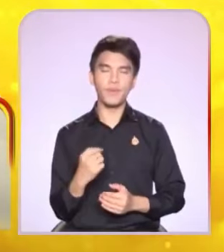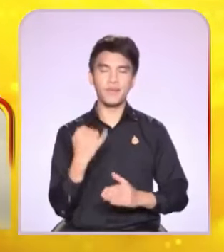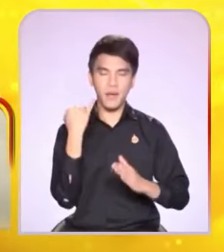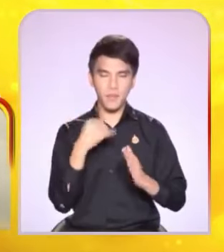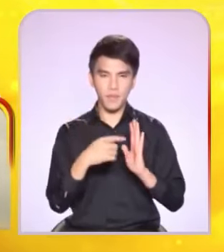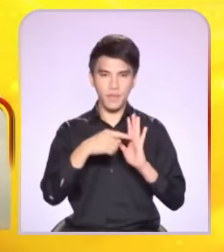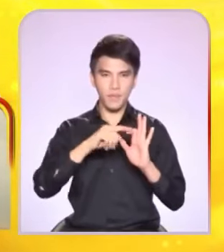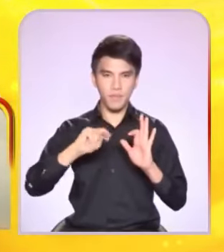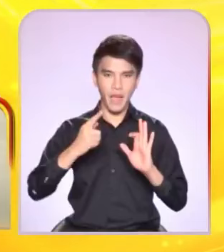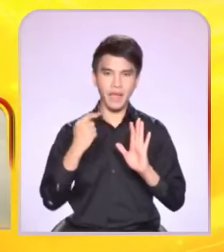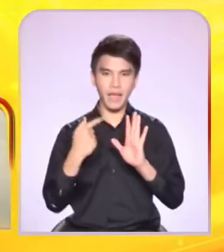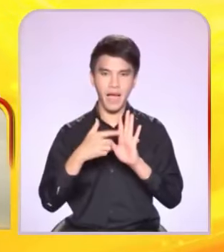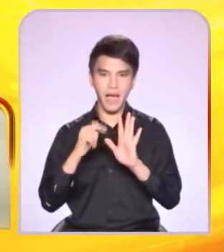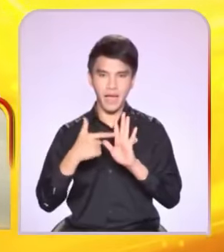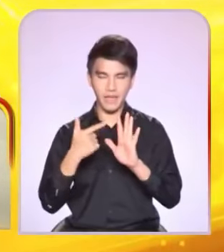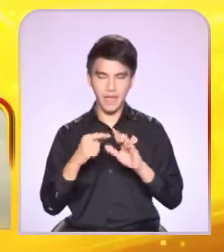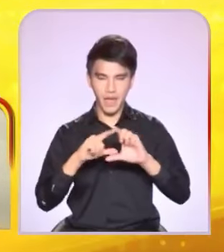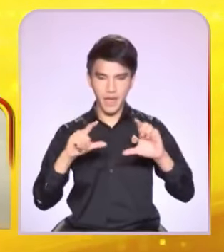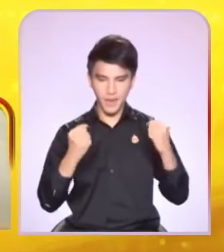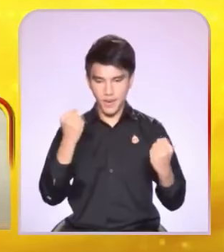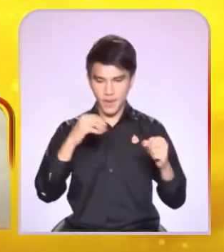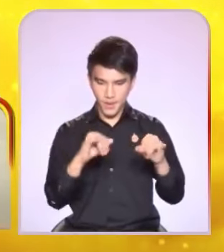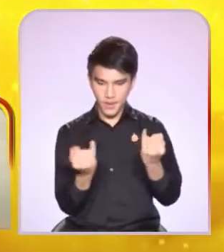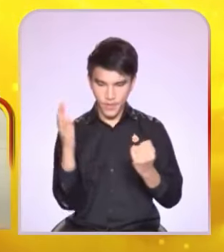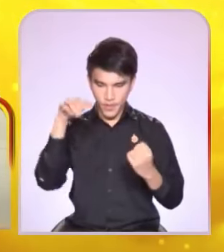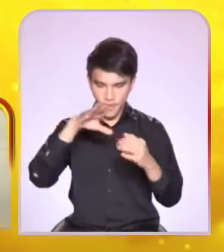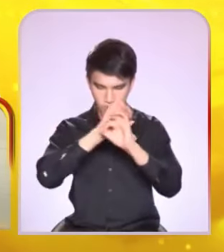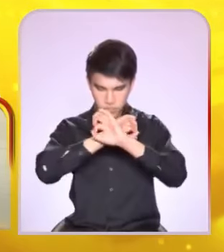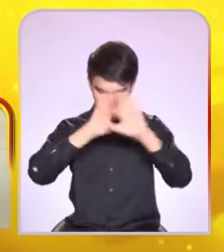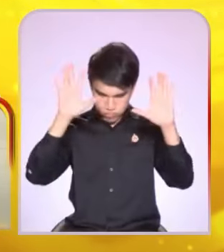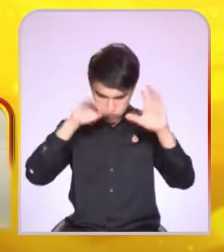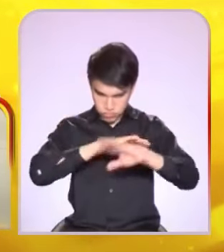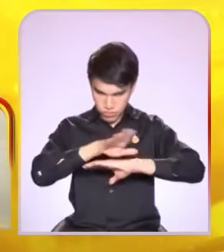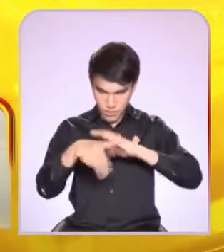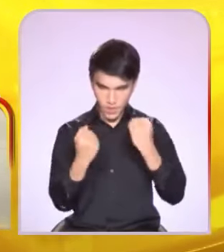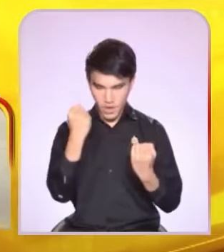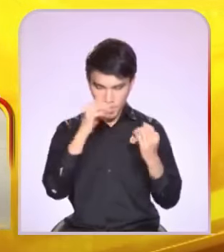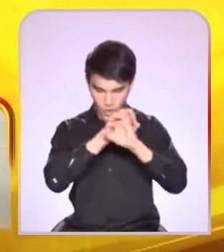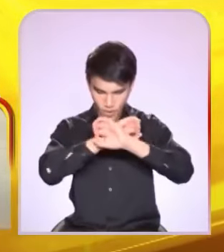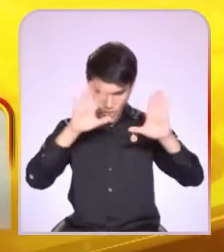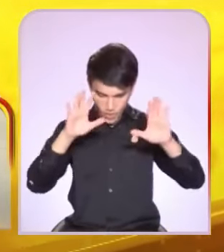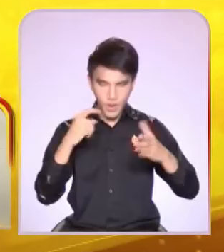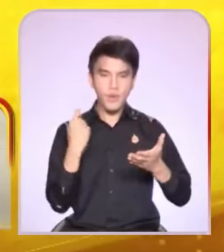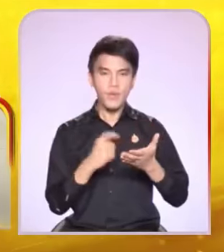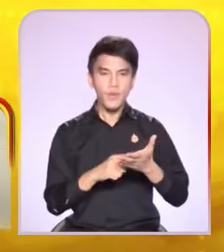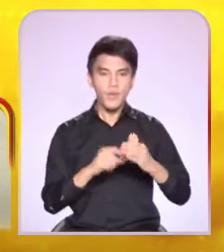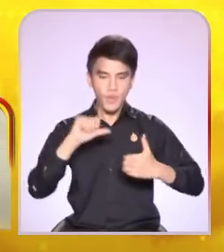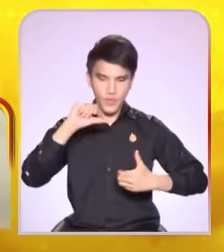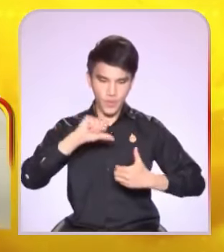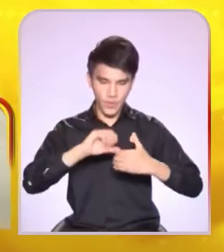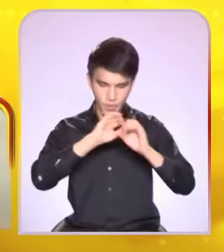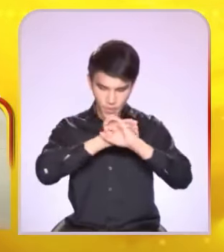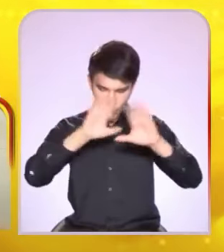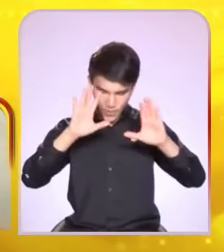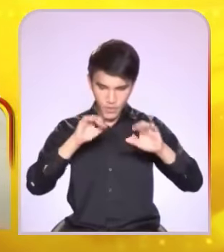าส่วนโทษทางปกครองคือถอนใบอนุญาตประกอบการถอนใบอนุญาตขับรถถอนใบรับรองการติดตั้งก๊าซถ